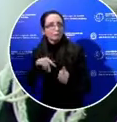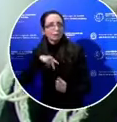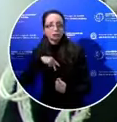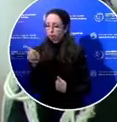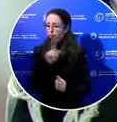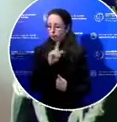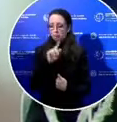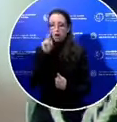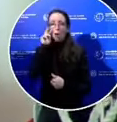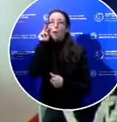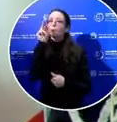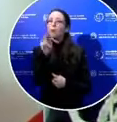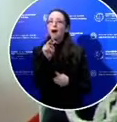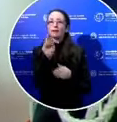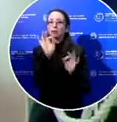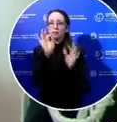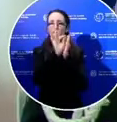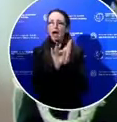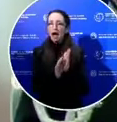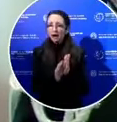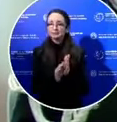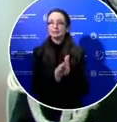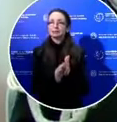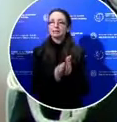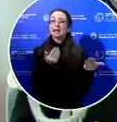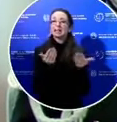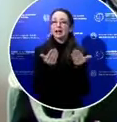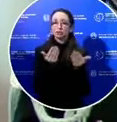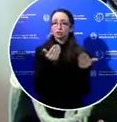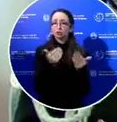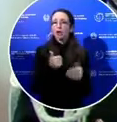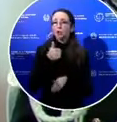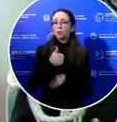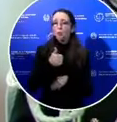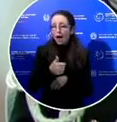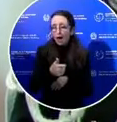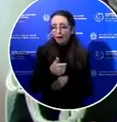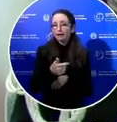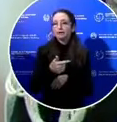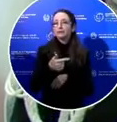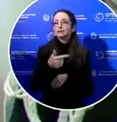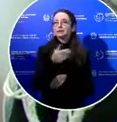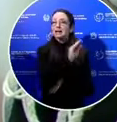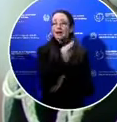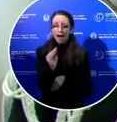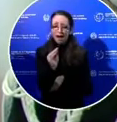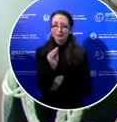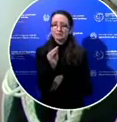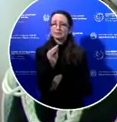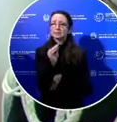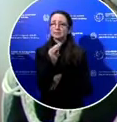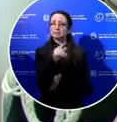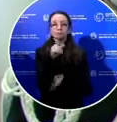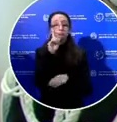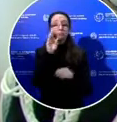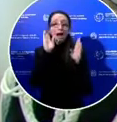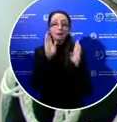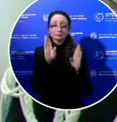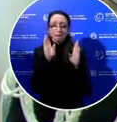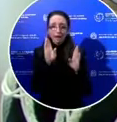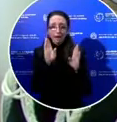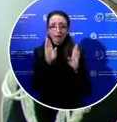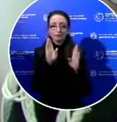i dati, la relazione annuale ci ha detto chiaramente che soprattutto i ragazzi sono molto attenti al